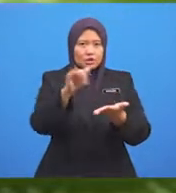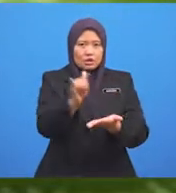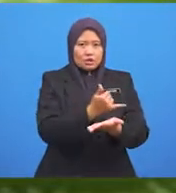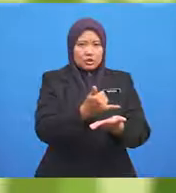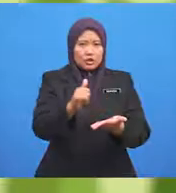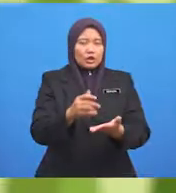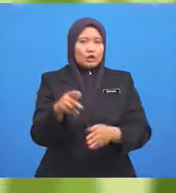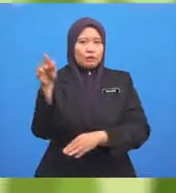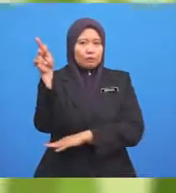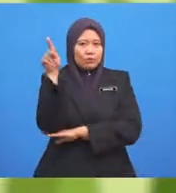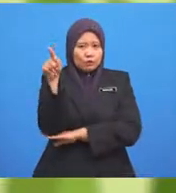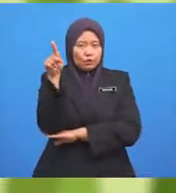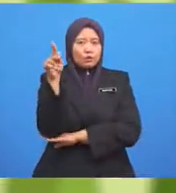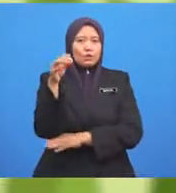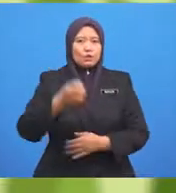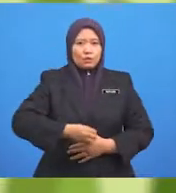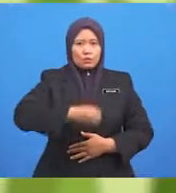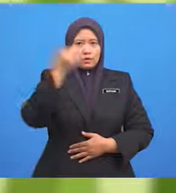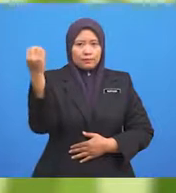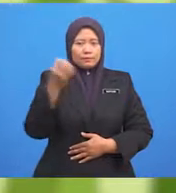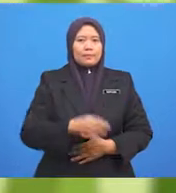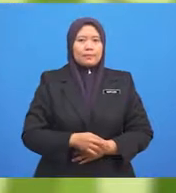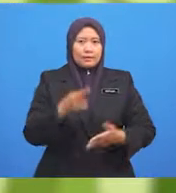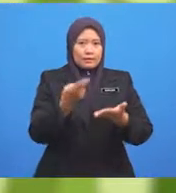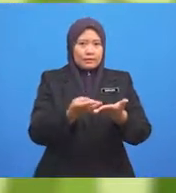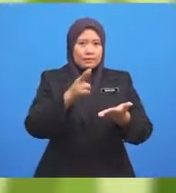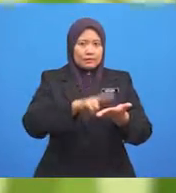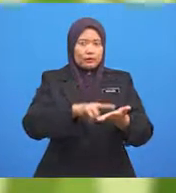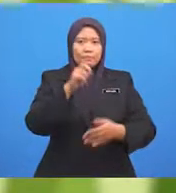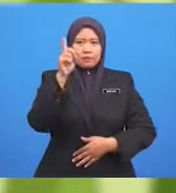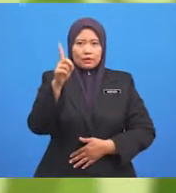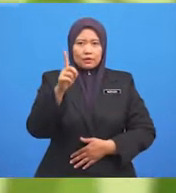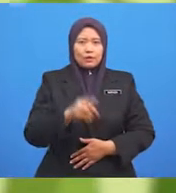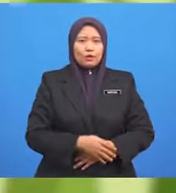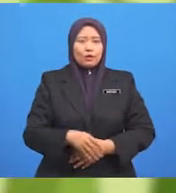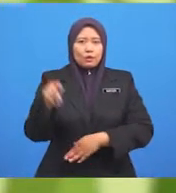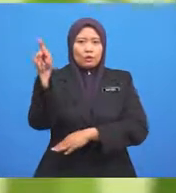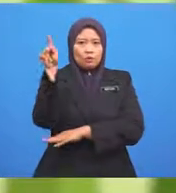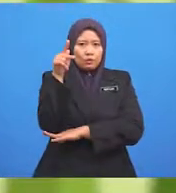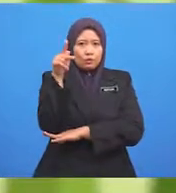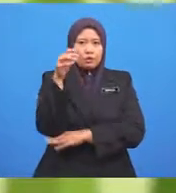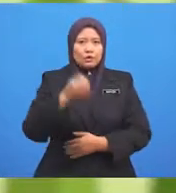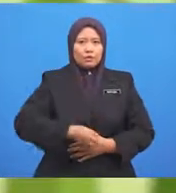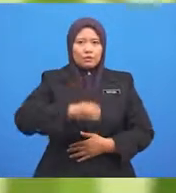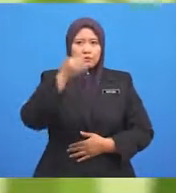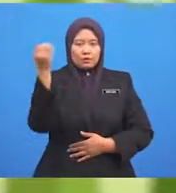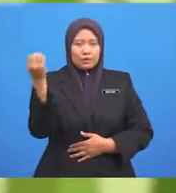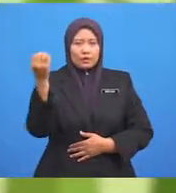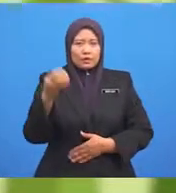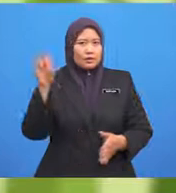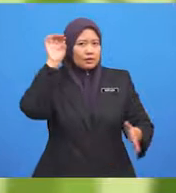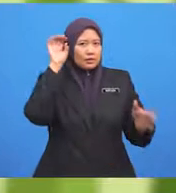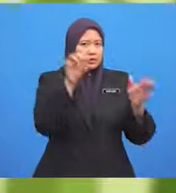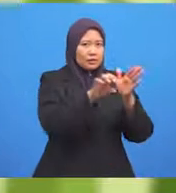pohon buluh. Maksud rangkap yang pertama ialah pohon buluh digambarkan sebagai